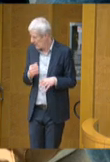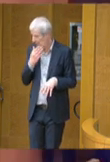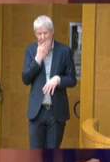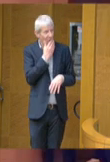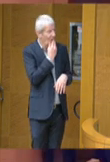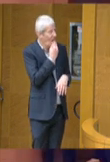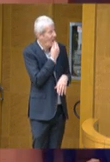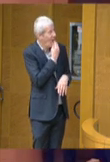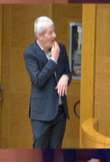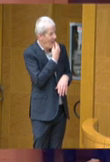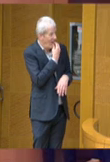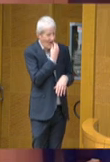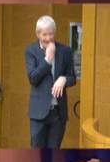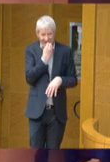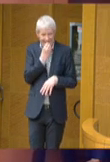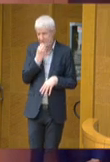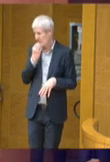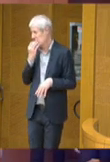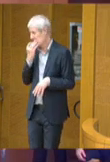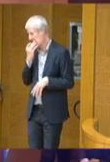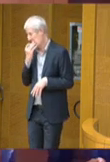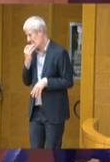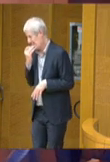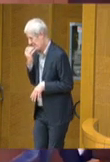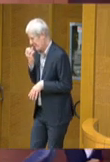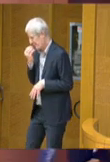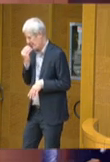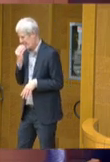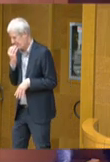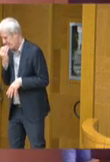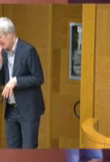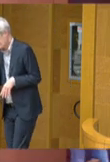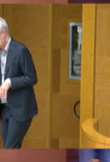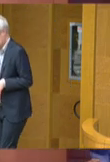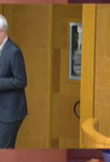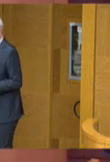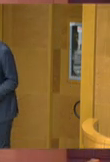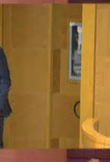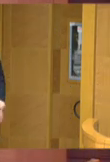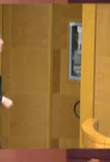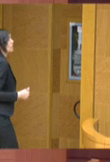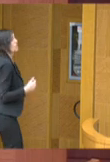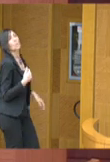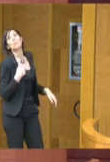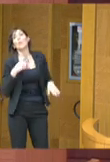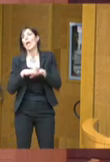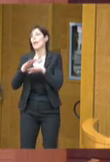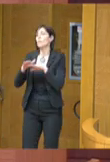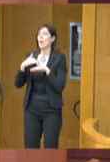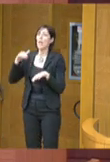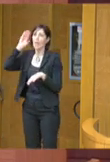Grazie, grazie ancora anche a voi, a tutti voi per l'intervento. Abbiamo sentito davvero tante esperienze, no, da tutta